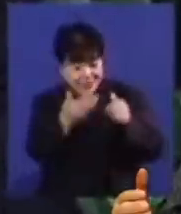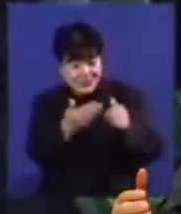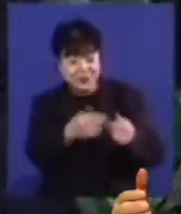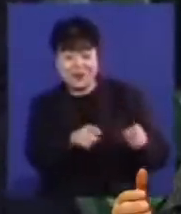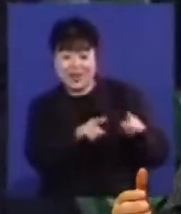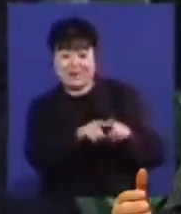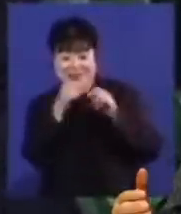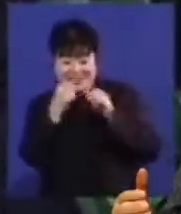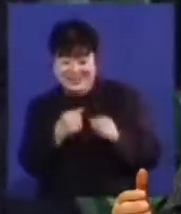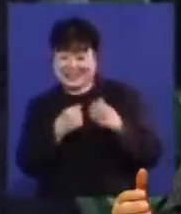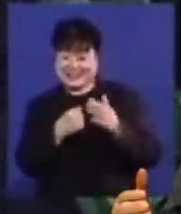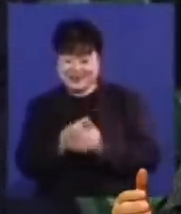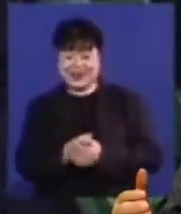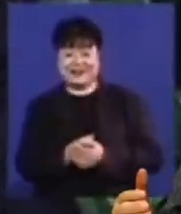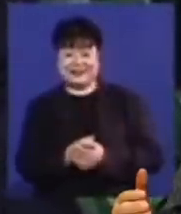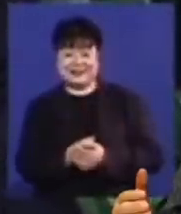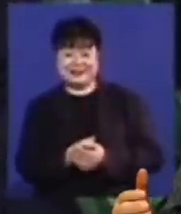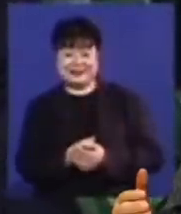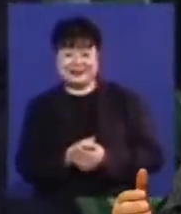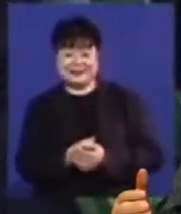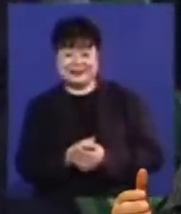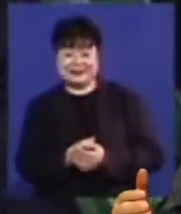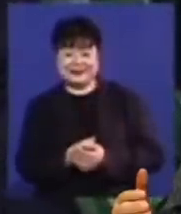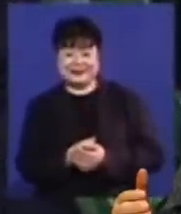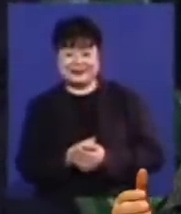함께 계심으로